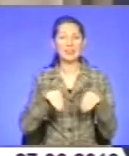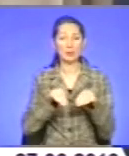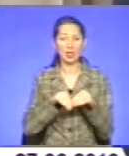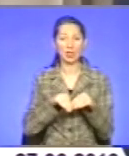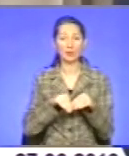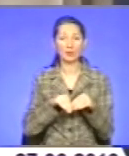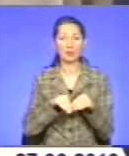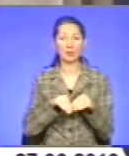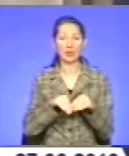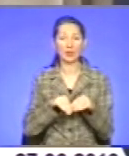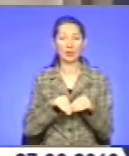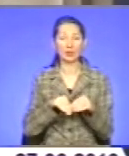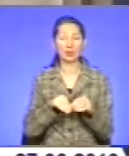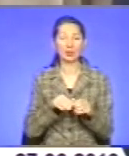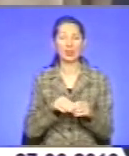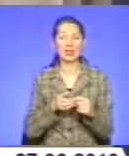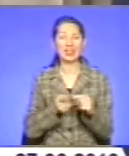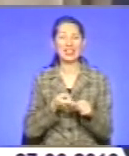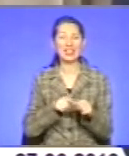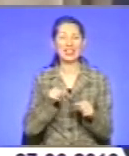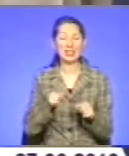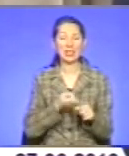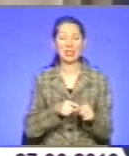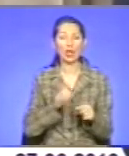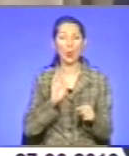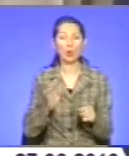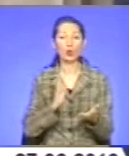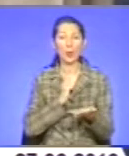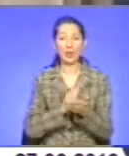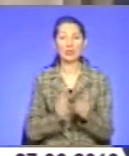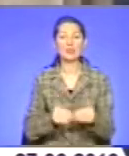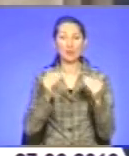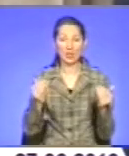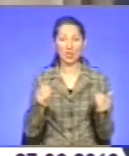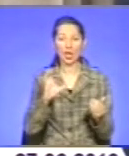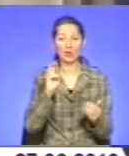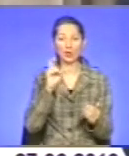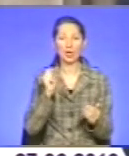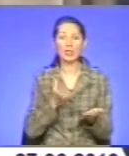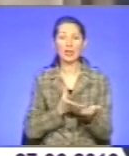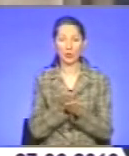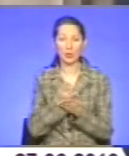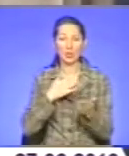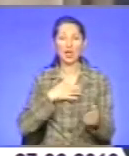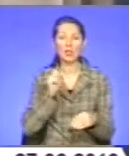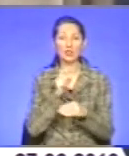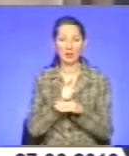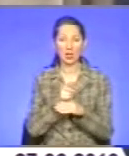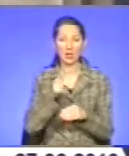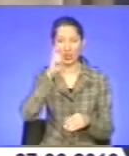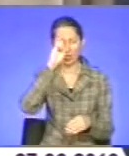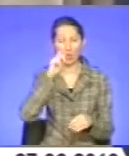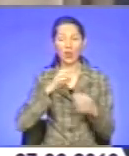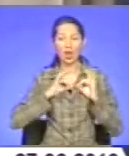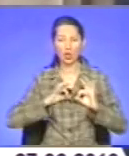7164 сім'ї, дайте, власне, наступний слайд, це ті, які будуть мати збільшення соціальних виплат. Наше завдання, як державних чиновників,